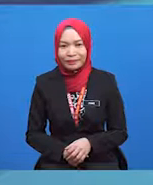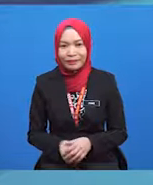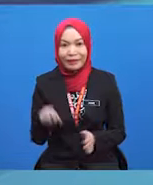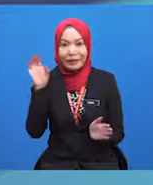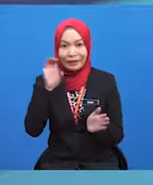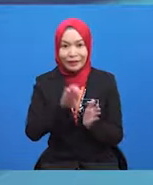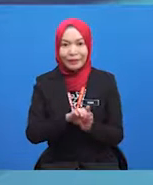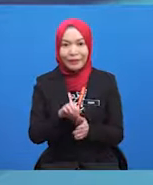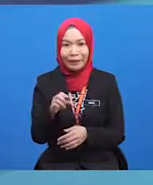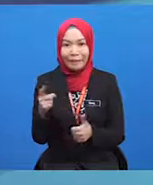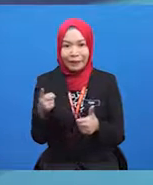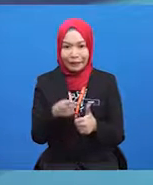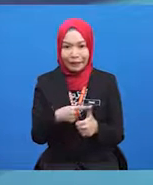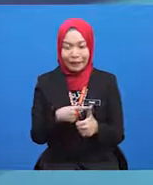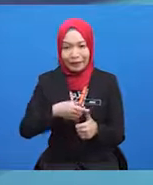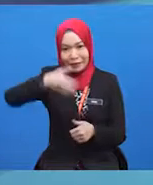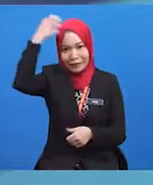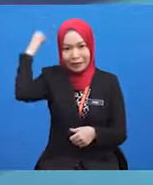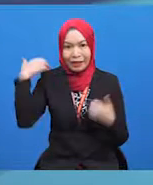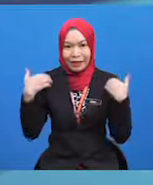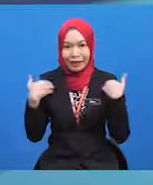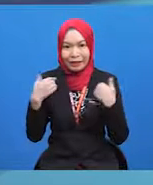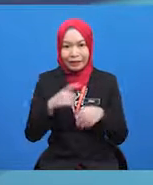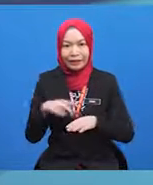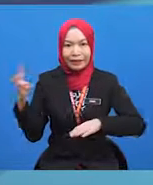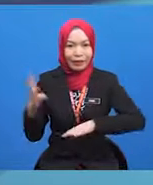Gambar pertama, singa berada di kawasan rumput.